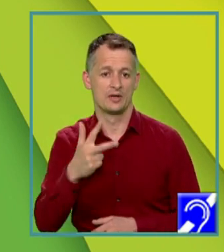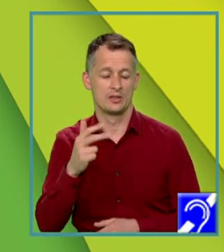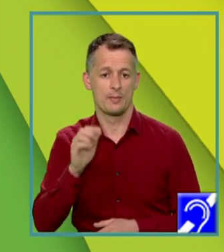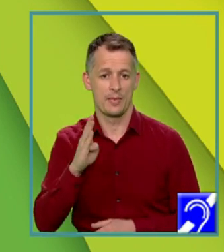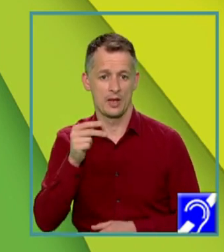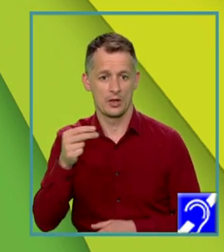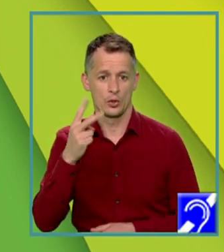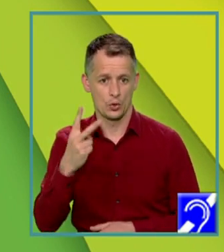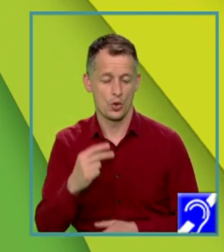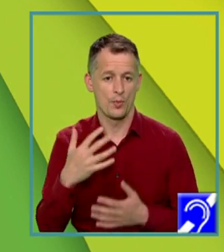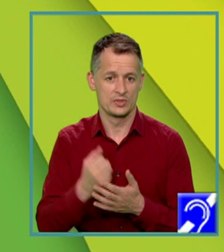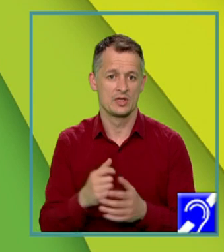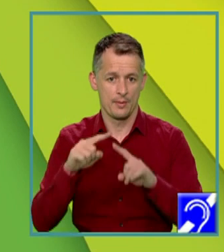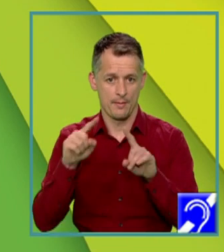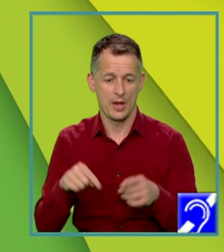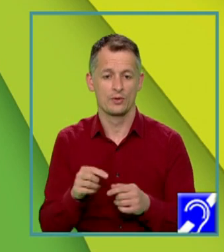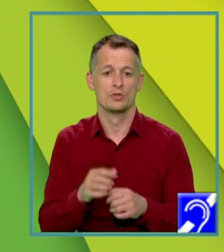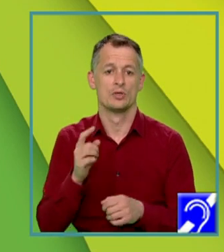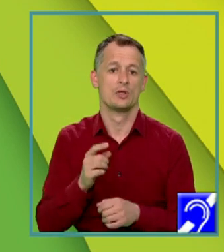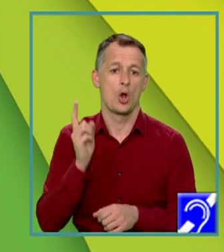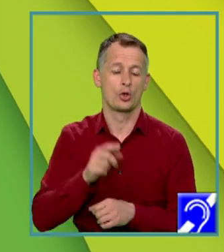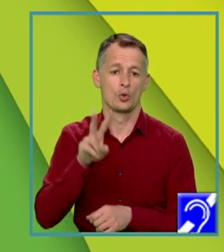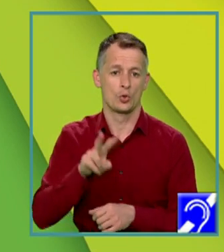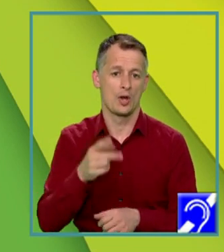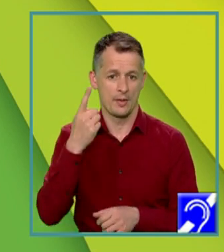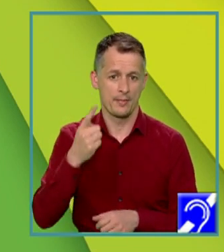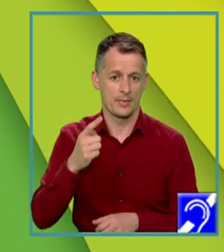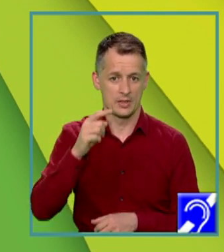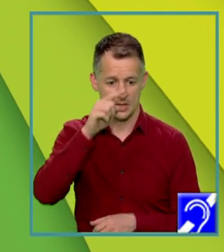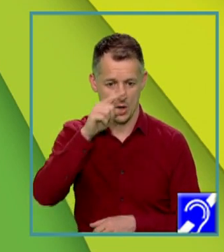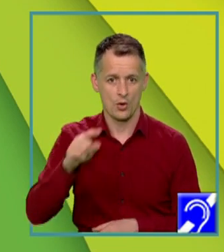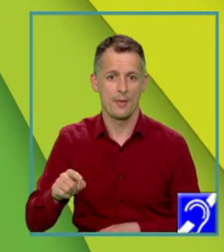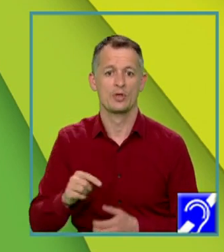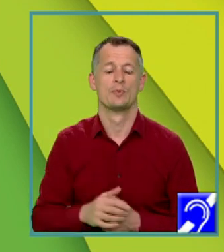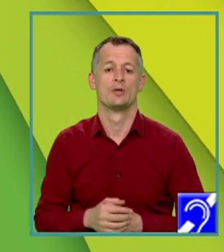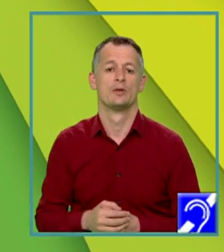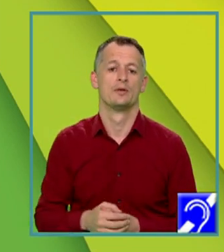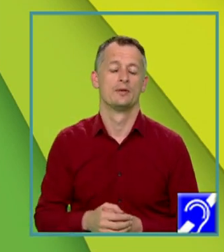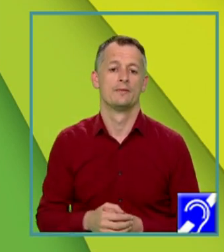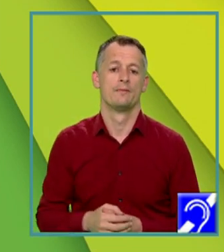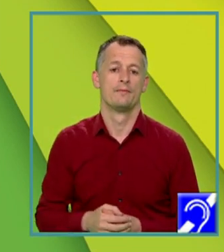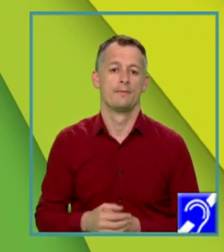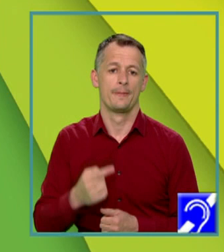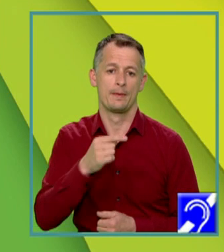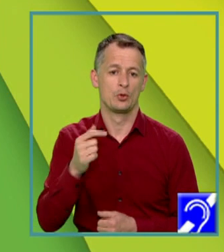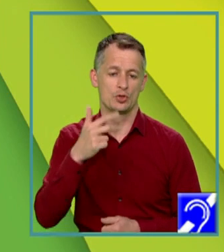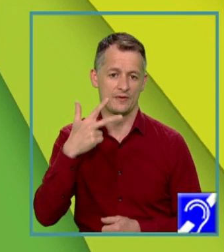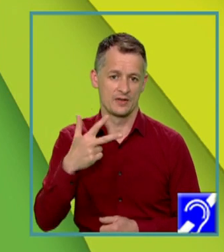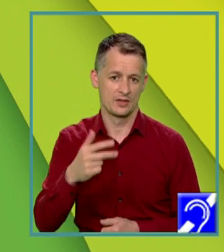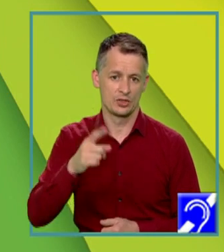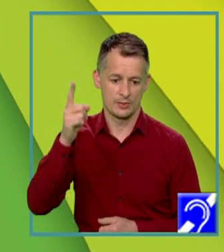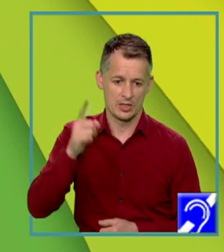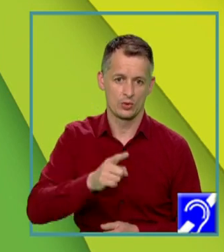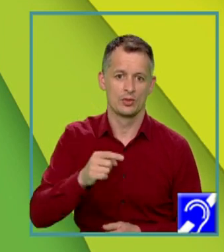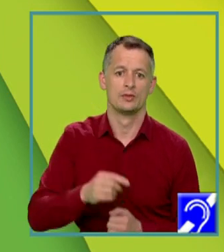doi obține matricea pătratică de ordinul 2 chiar pe diagonala principală elementele egal cu minus 3 și pe